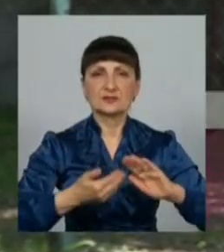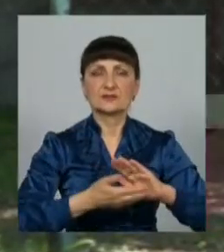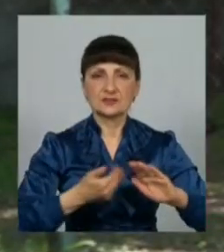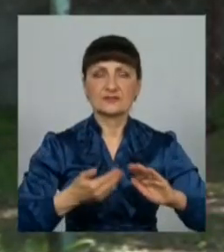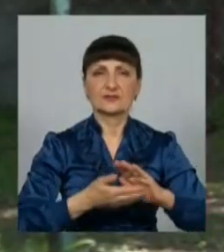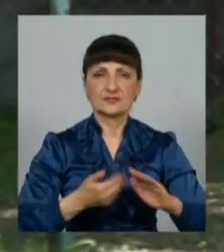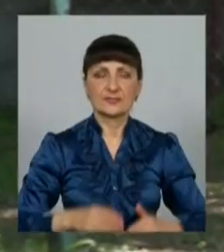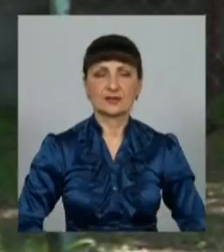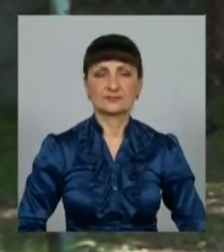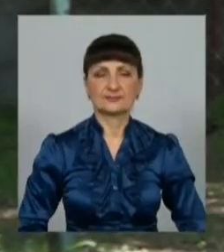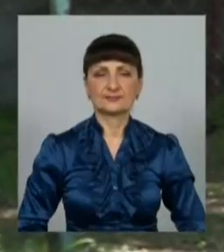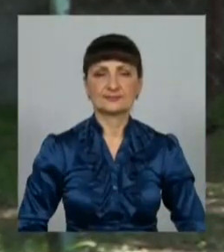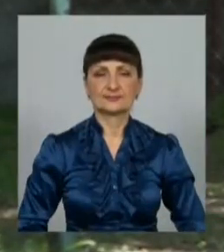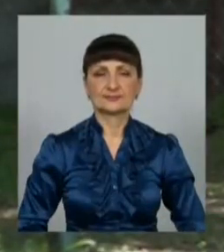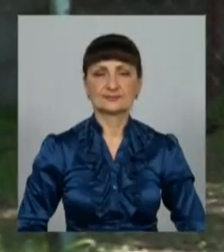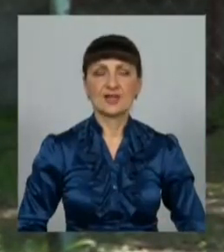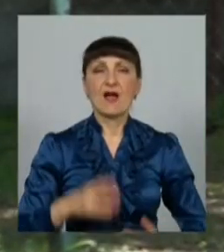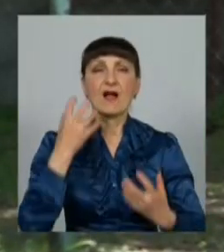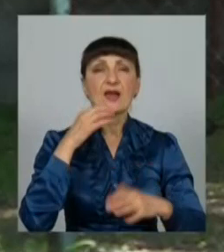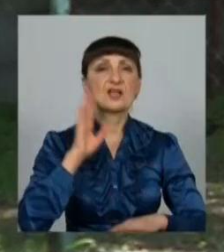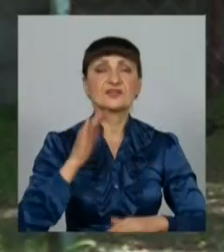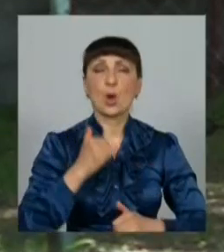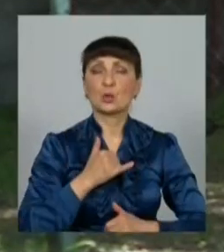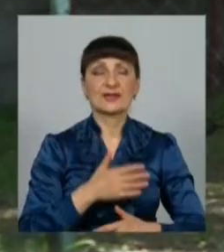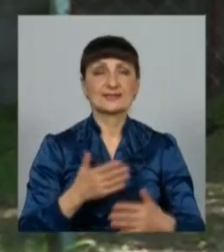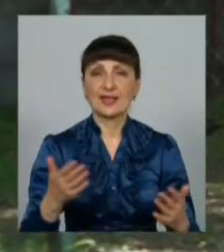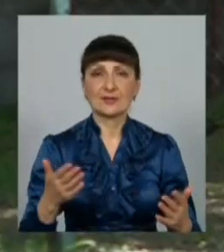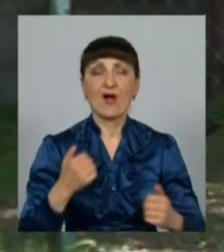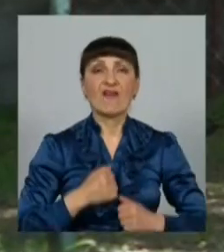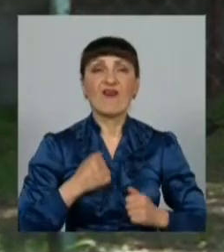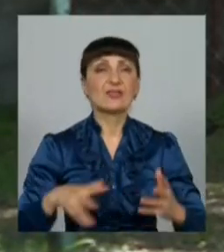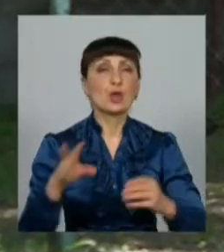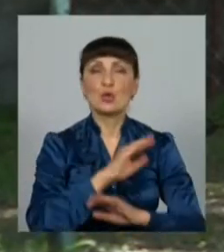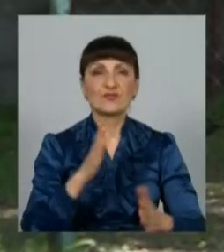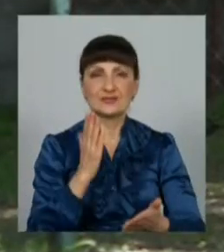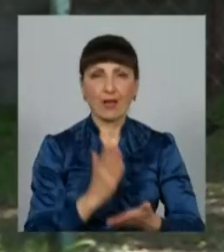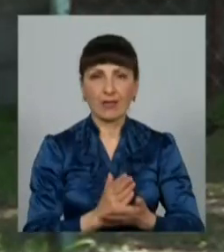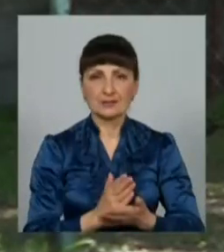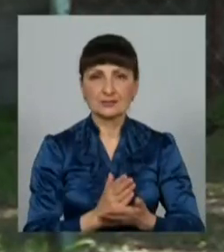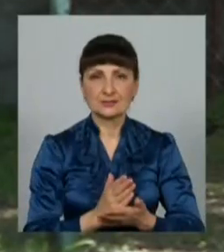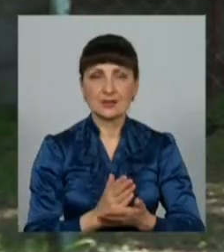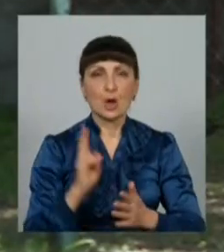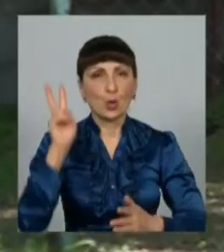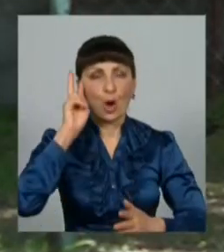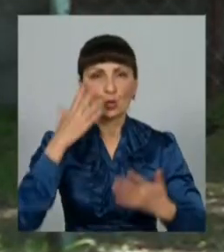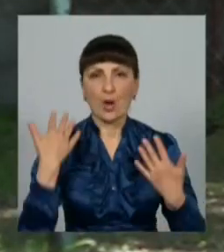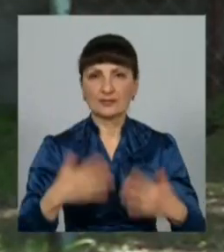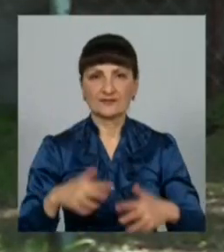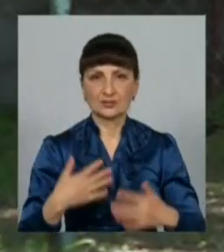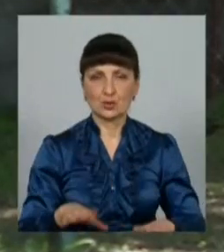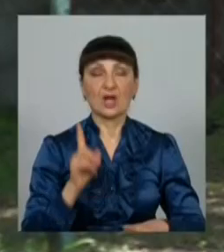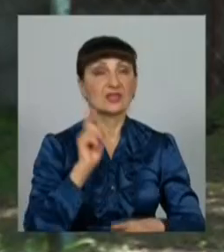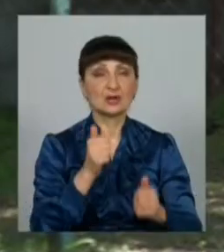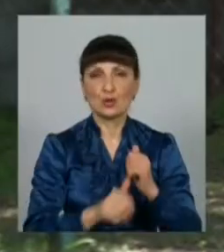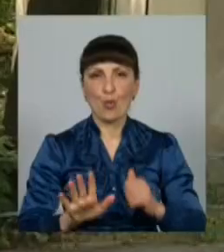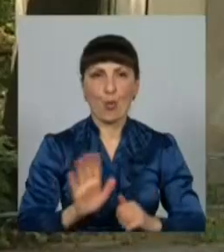снова перекапывают. Горячей воды у нас нет. Не всех есть ванны. У кого-то есть, у кого-то нет. Только санузлы, и то даже не у каждого в